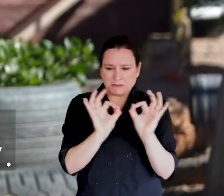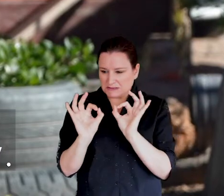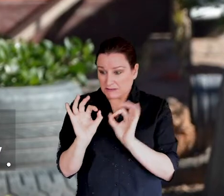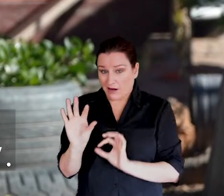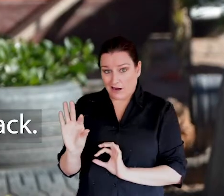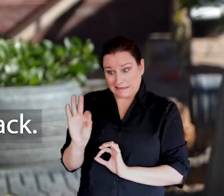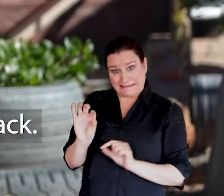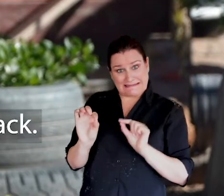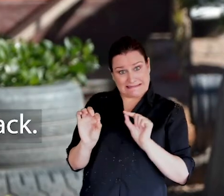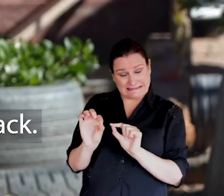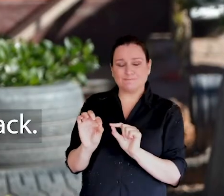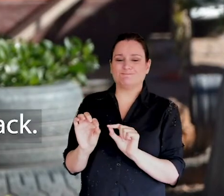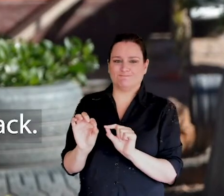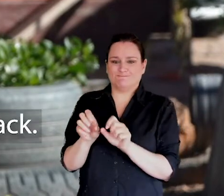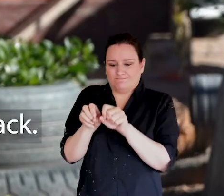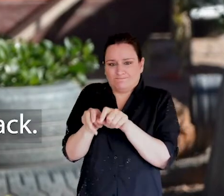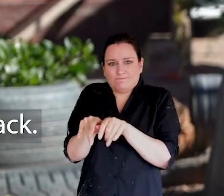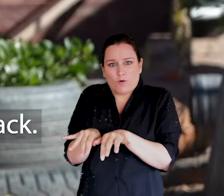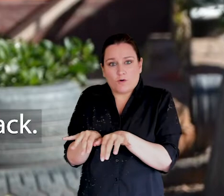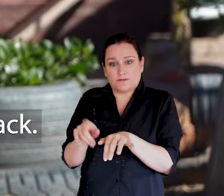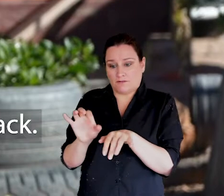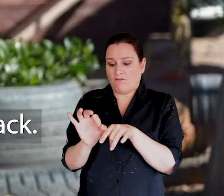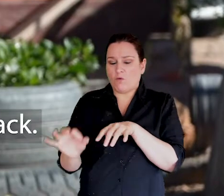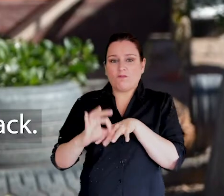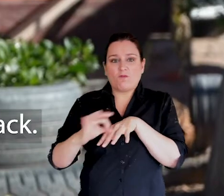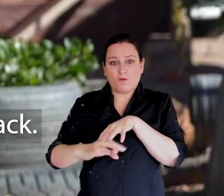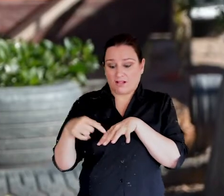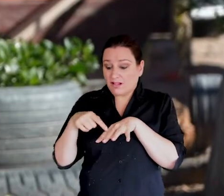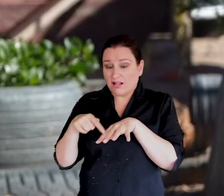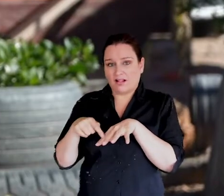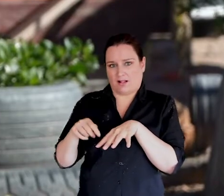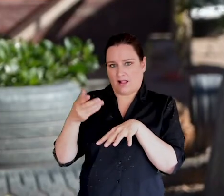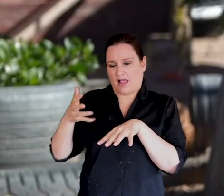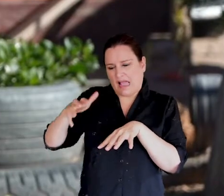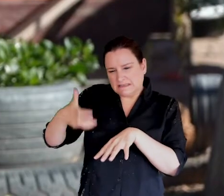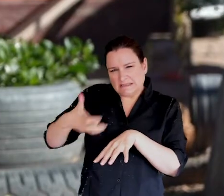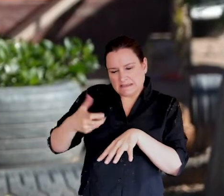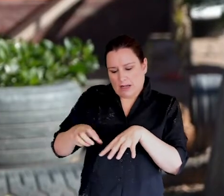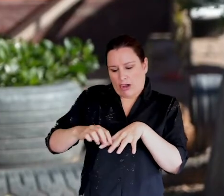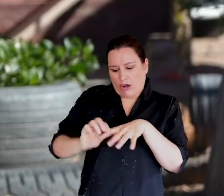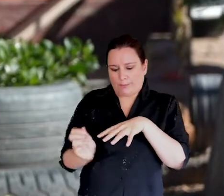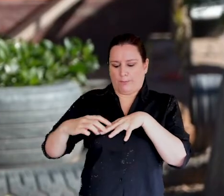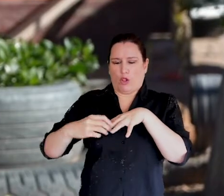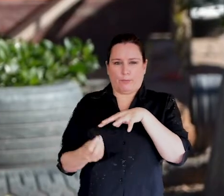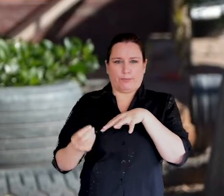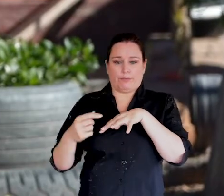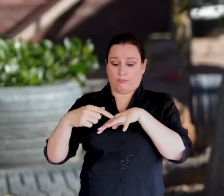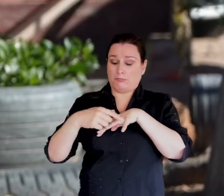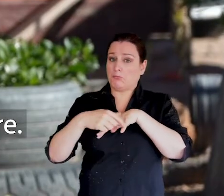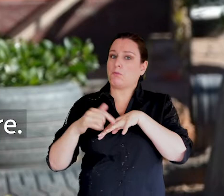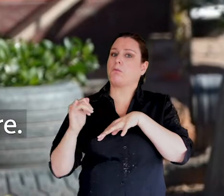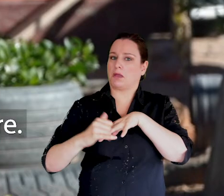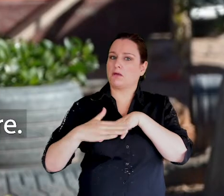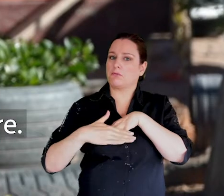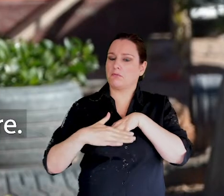hoe zei mijn zwartstorm? Maar ze is zo blauwbos, met een zwart wortel. Grootje. En dan haal ik me nog twee, drie wortels daar